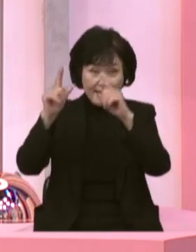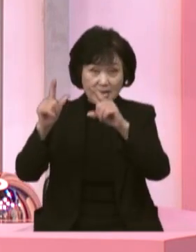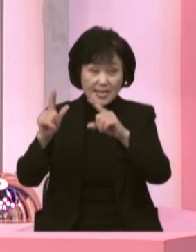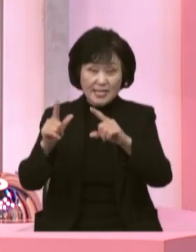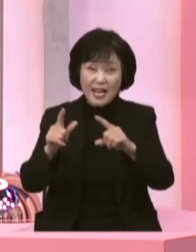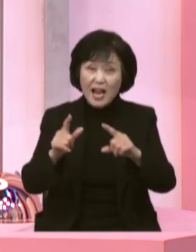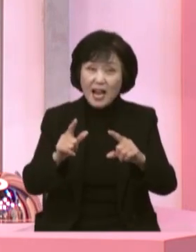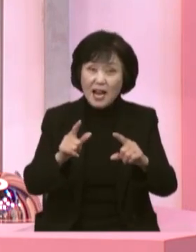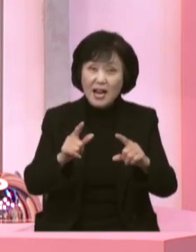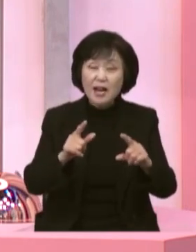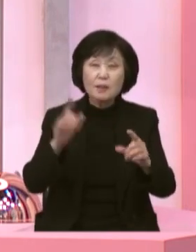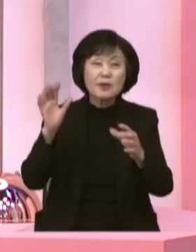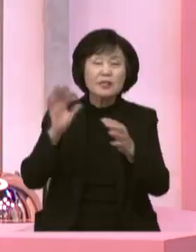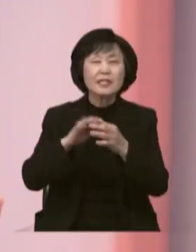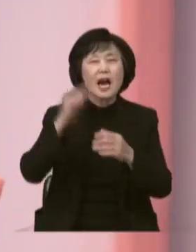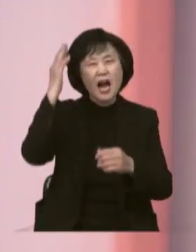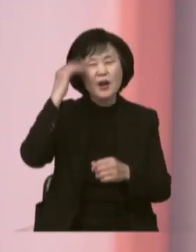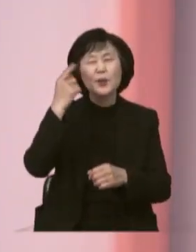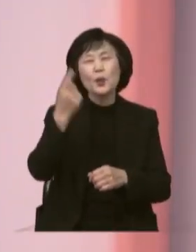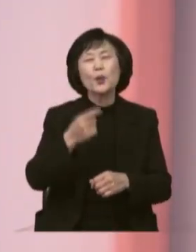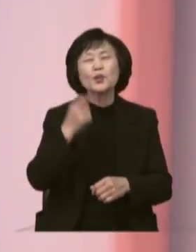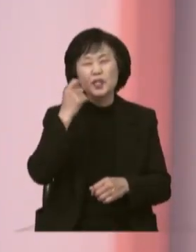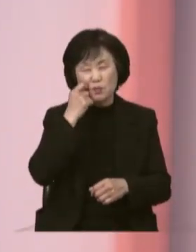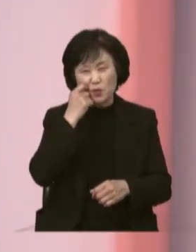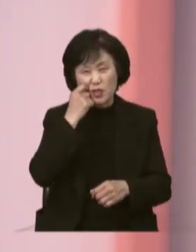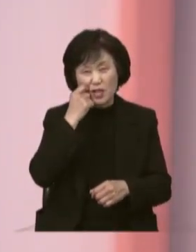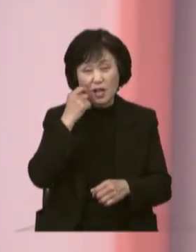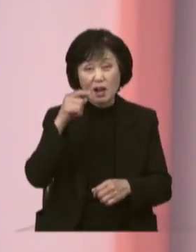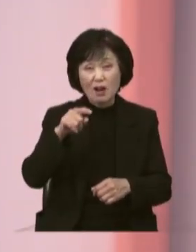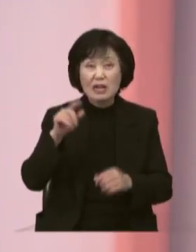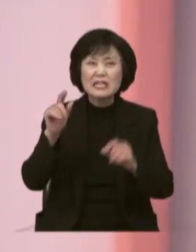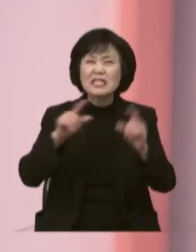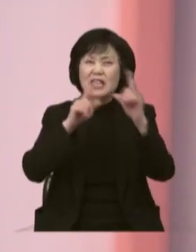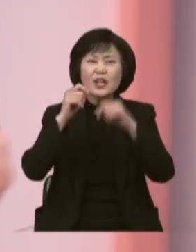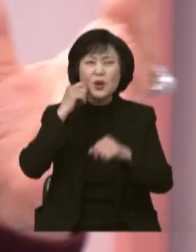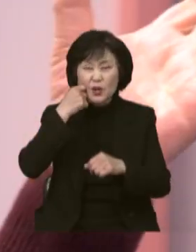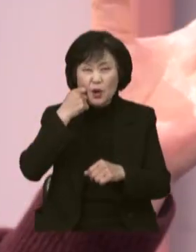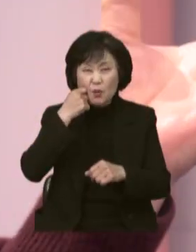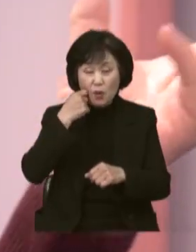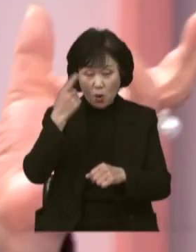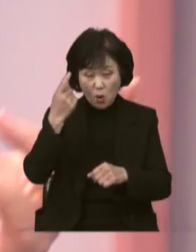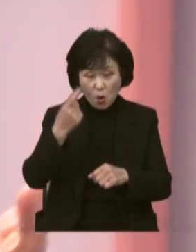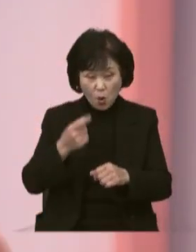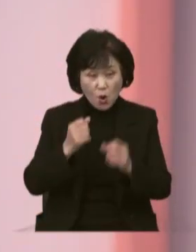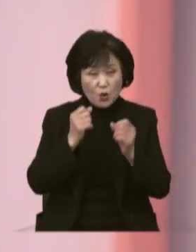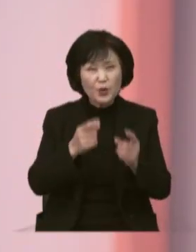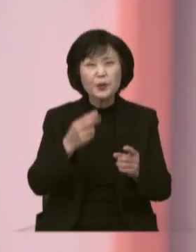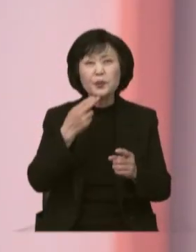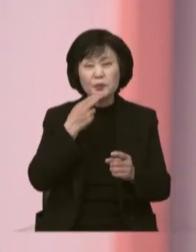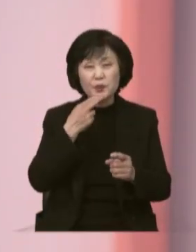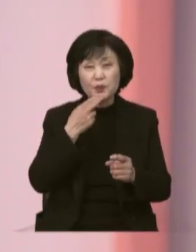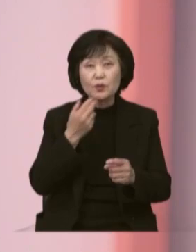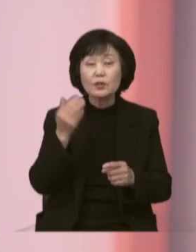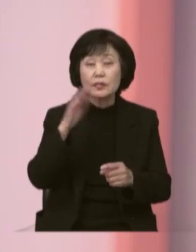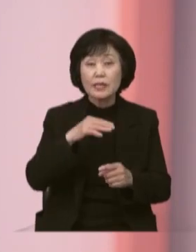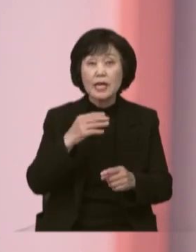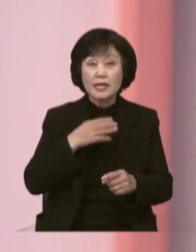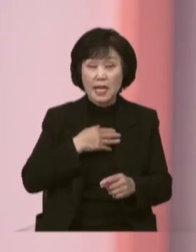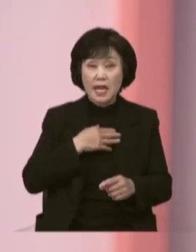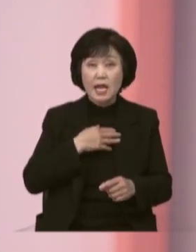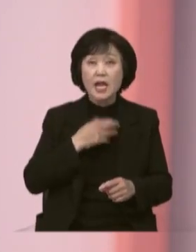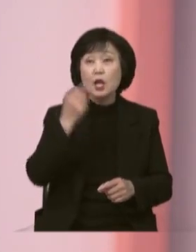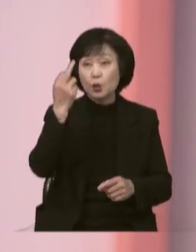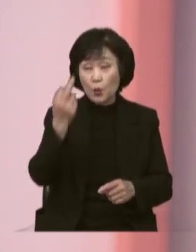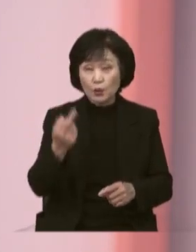오게 되는 거예요. 그러니까 지금도 생각하면 소름이 딱딱 끼칠 정도예요. 걔가 오면서 얘가